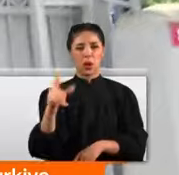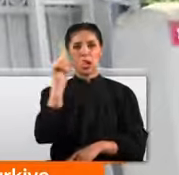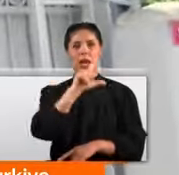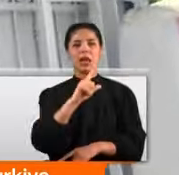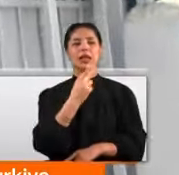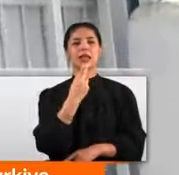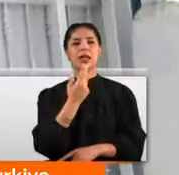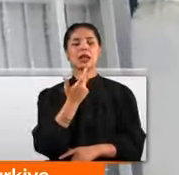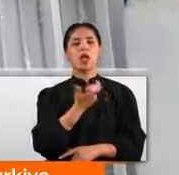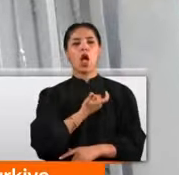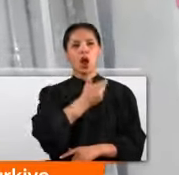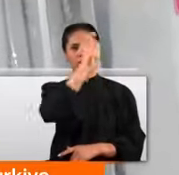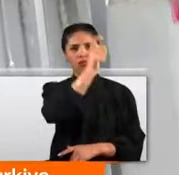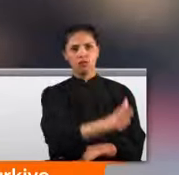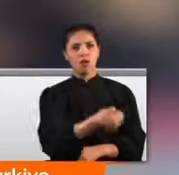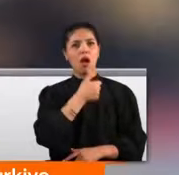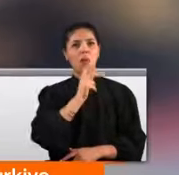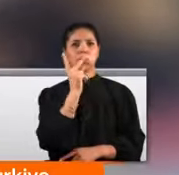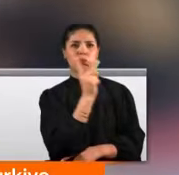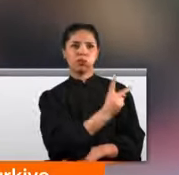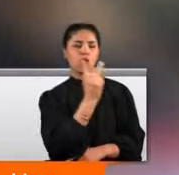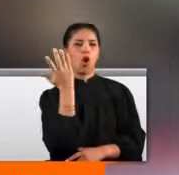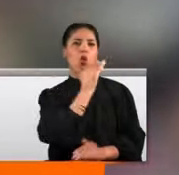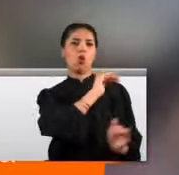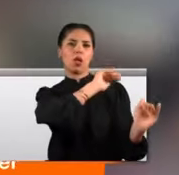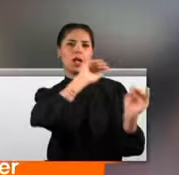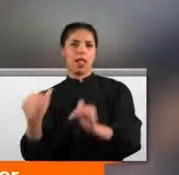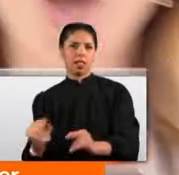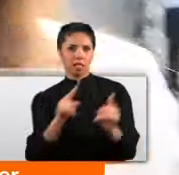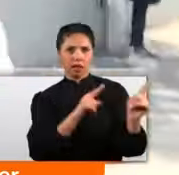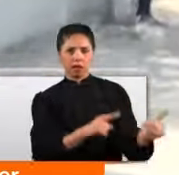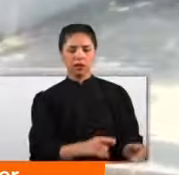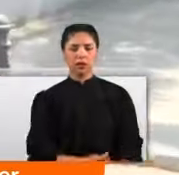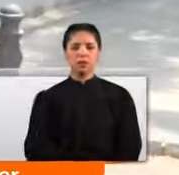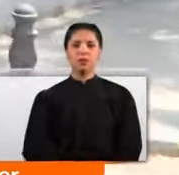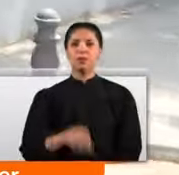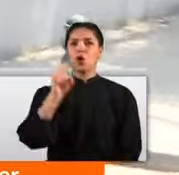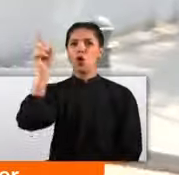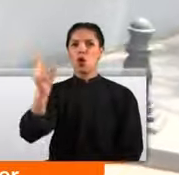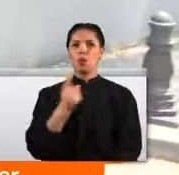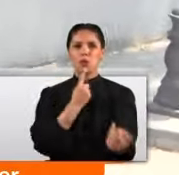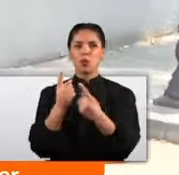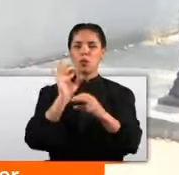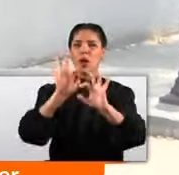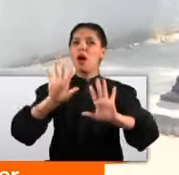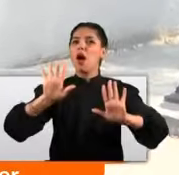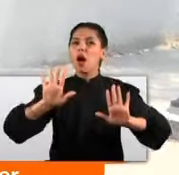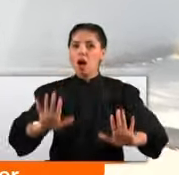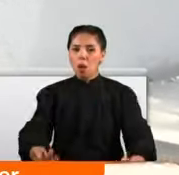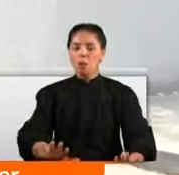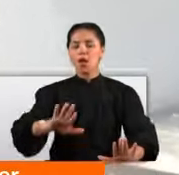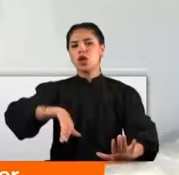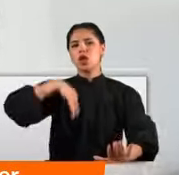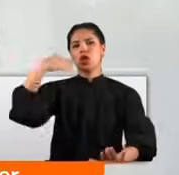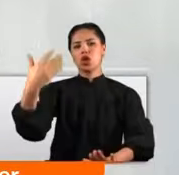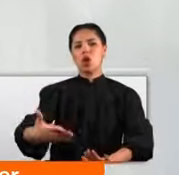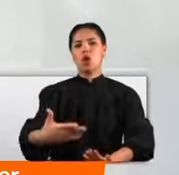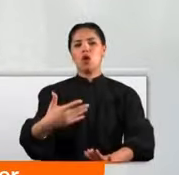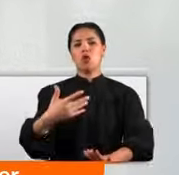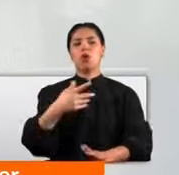kız öğrencinin abisi okula geldi. Ya benim babamın arkasından koşamazsın. Öğretmenle konuşmaya başladı ama çok geçmeden